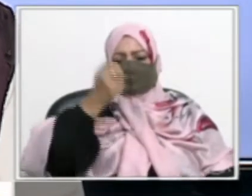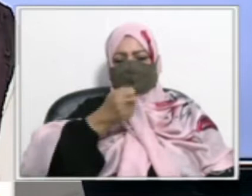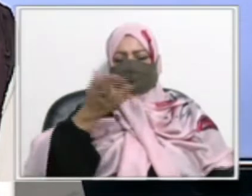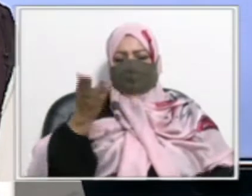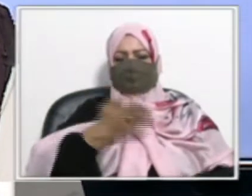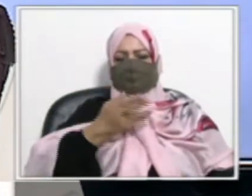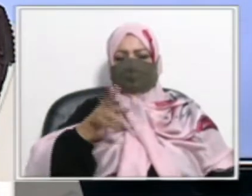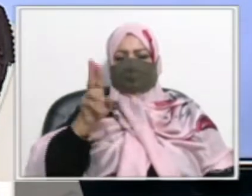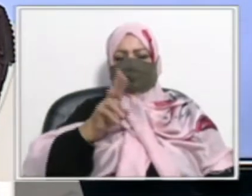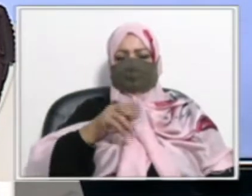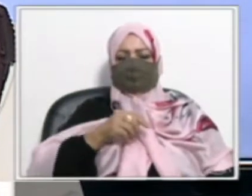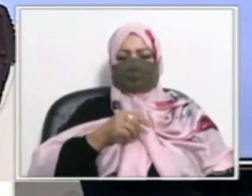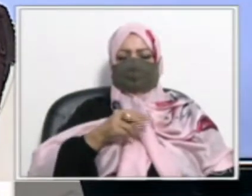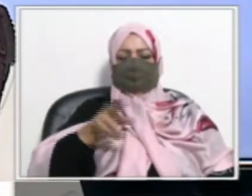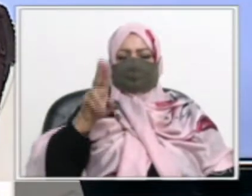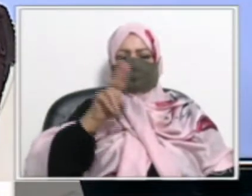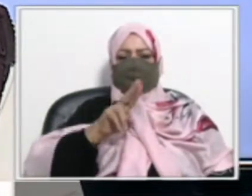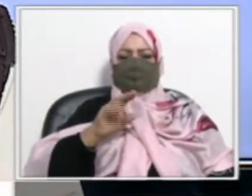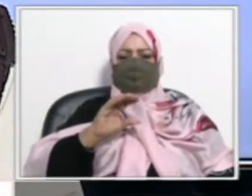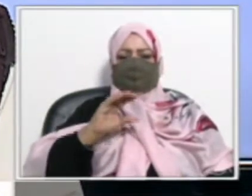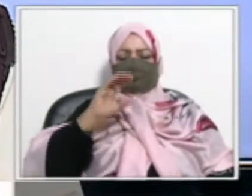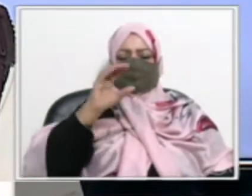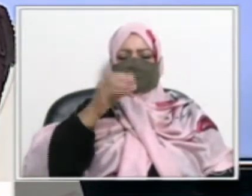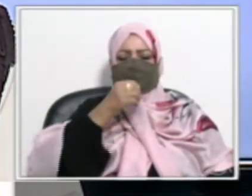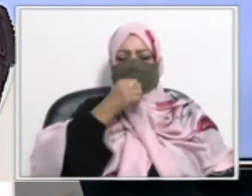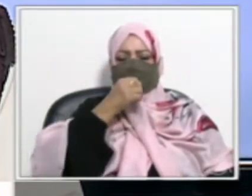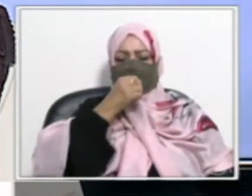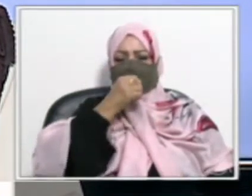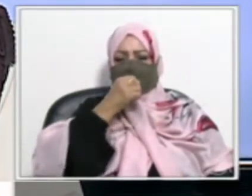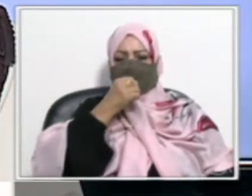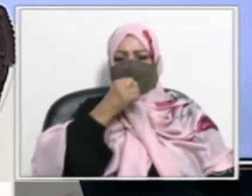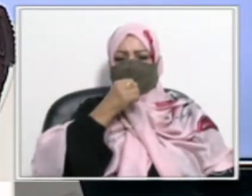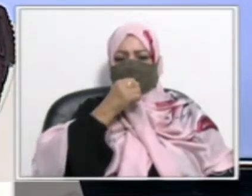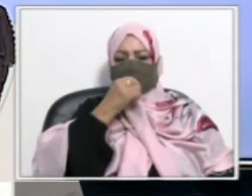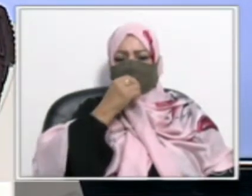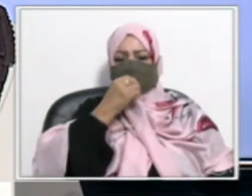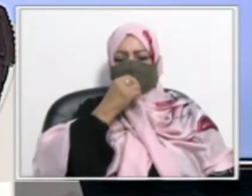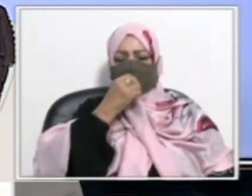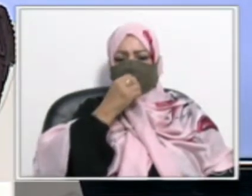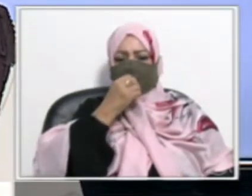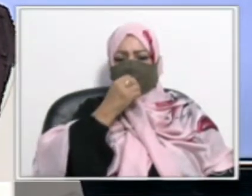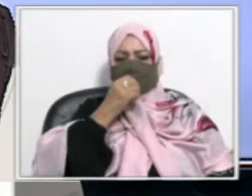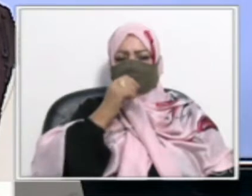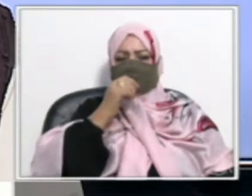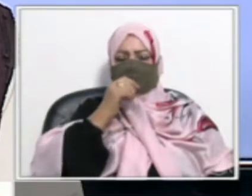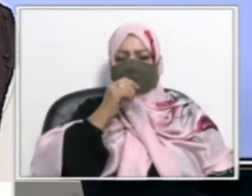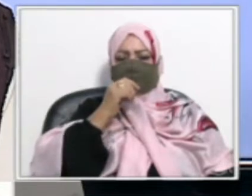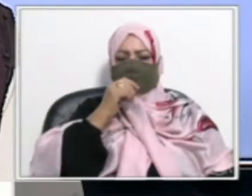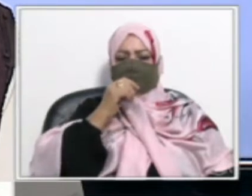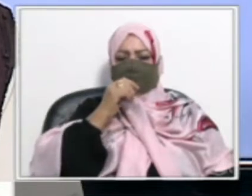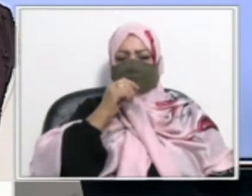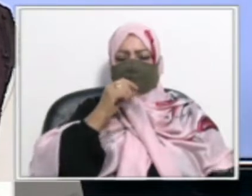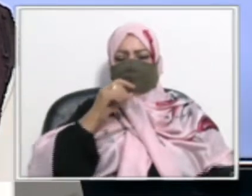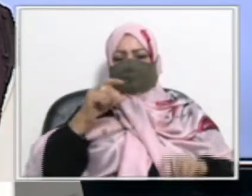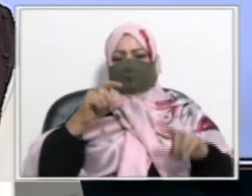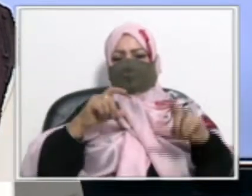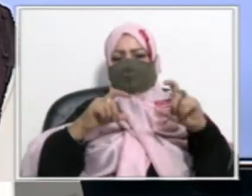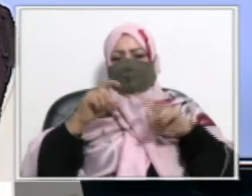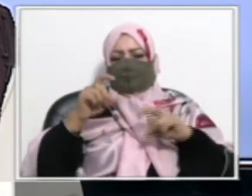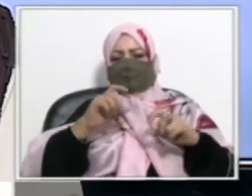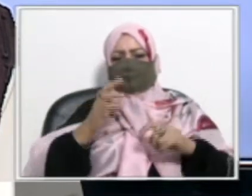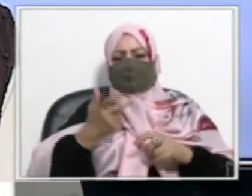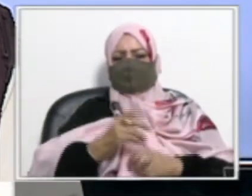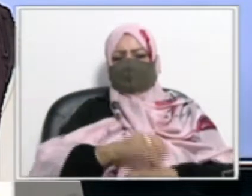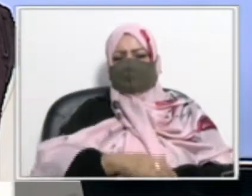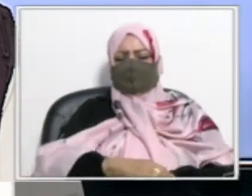على ماشيني يا حضرة الشيخ. نعم المصرف ماله؟ أقصد اللاتات والسيارات هذه شنو، حرام